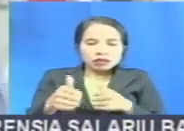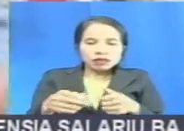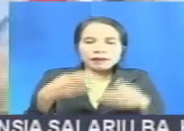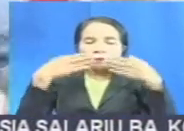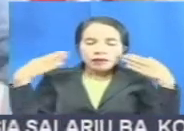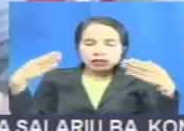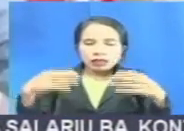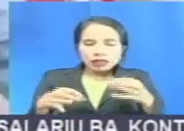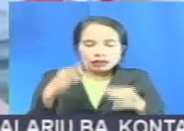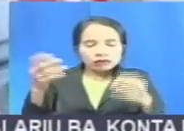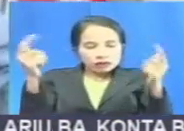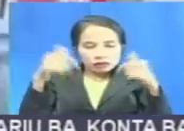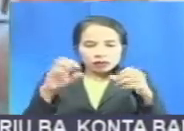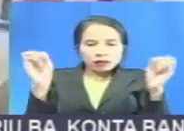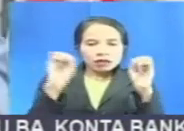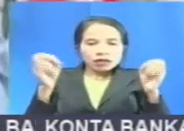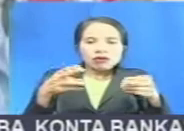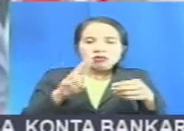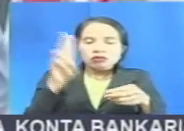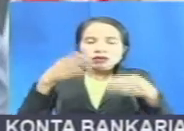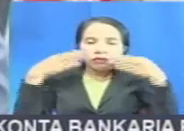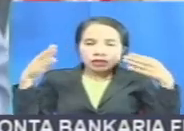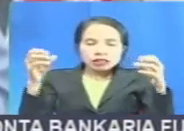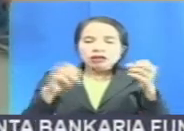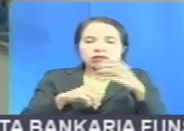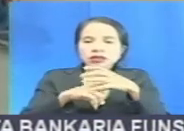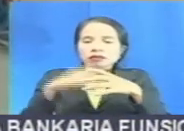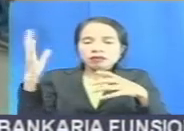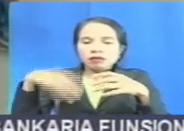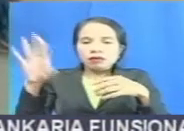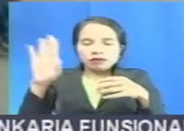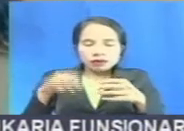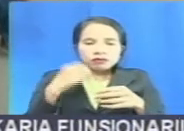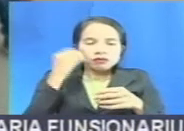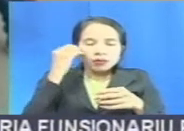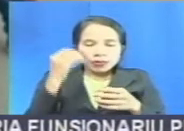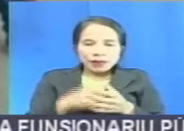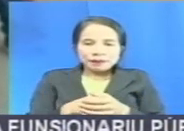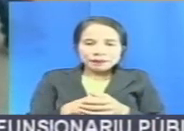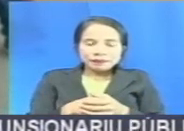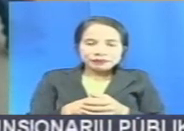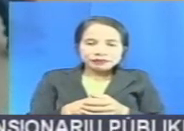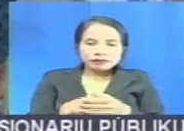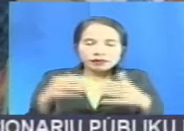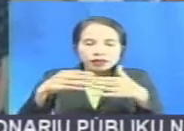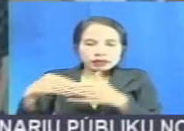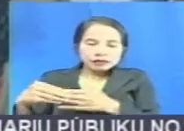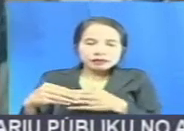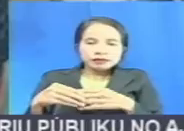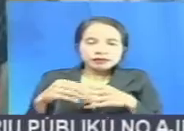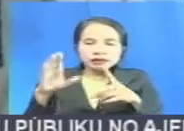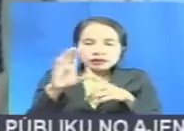sekarang ami baru kusira saya. Baru sini memang uja masker, kami hatama. Tira observação RTTL, masker líder comunitário sira